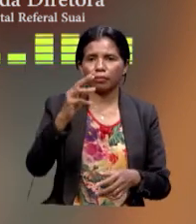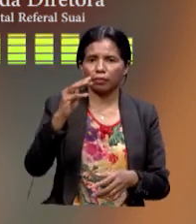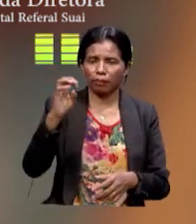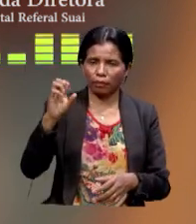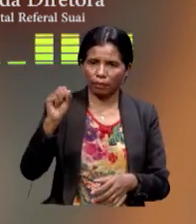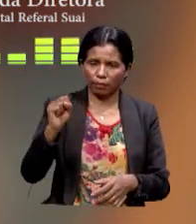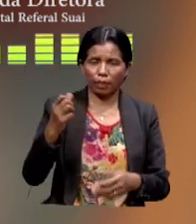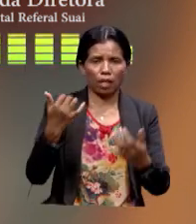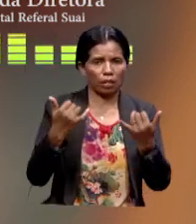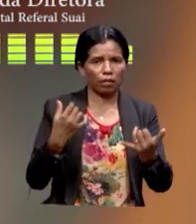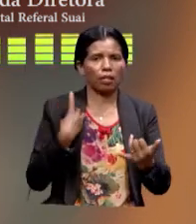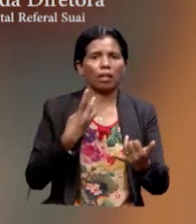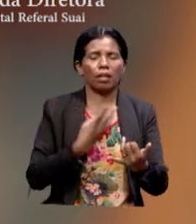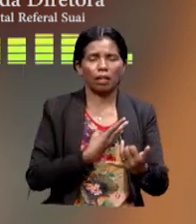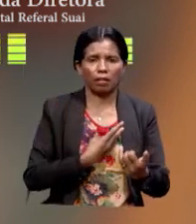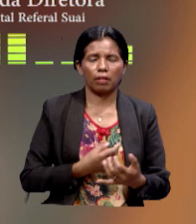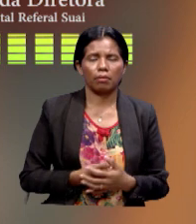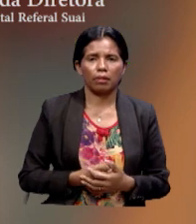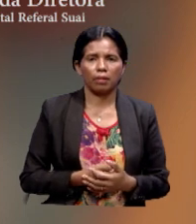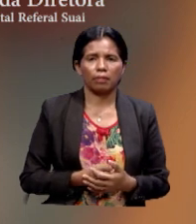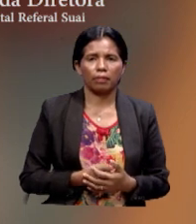Agora sedang kami hospital, kami